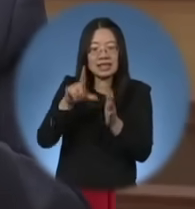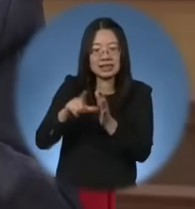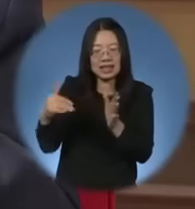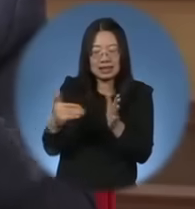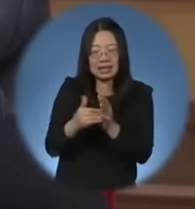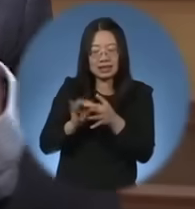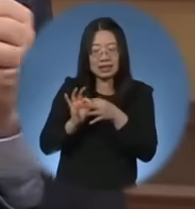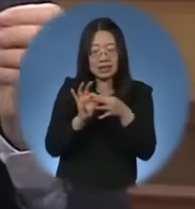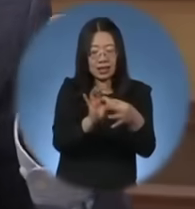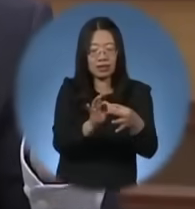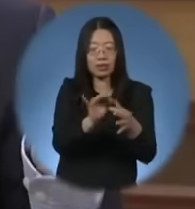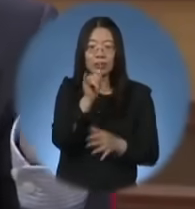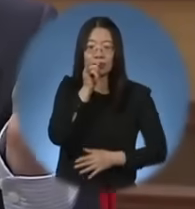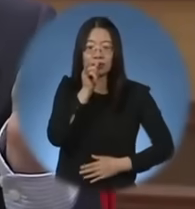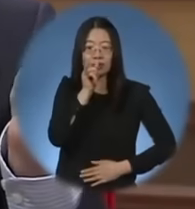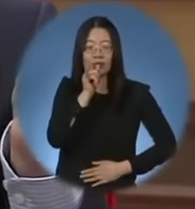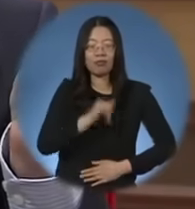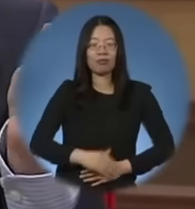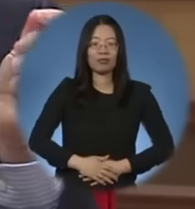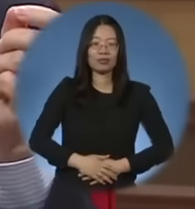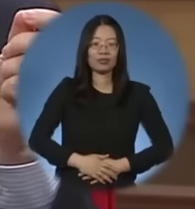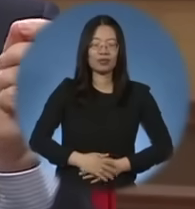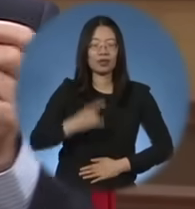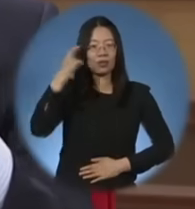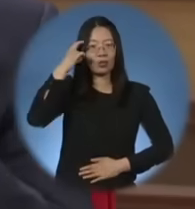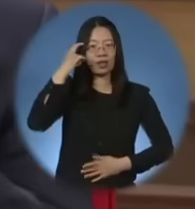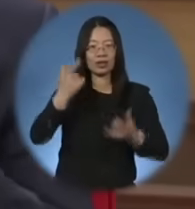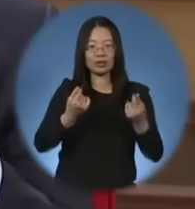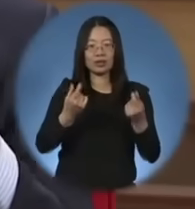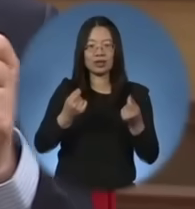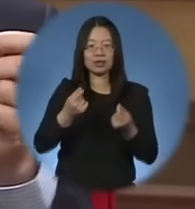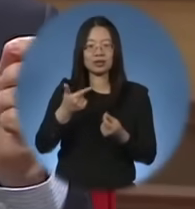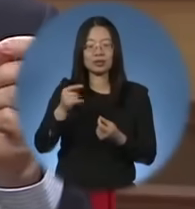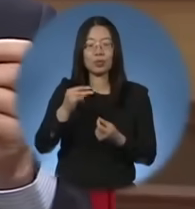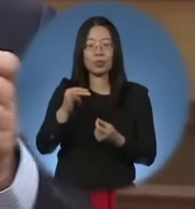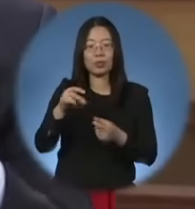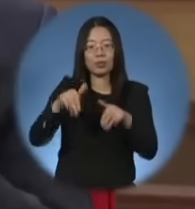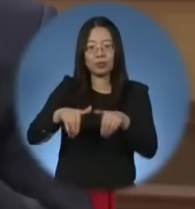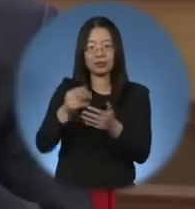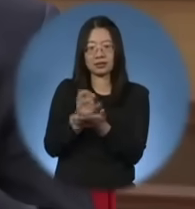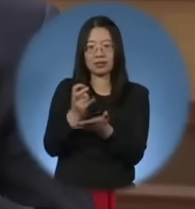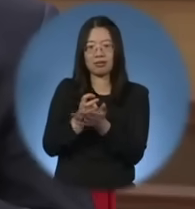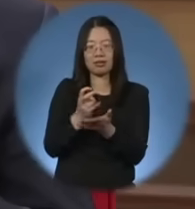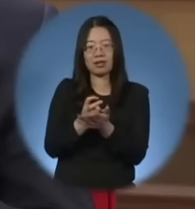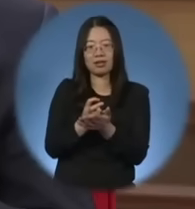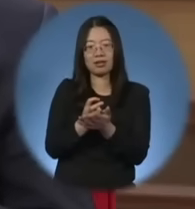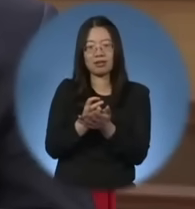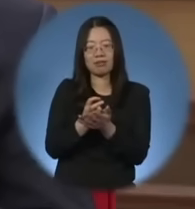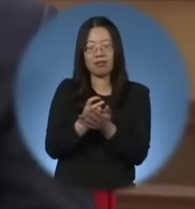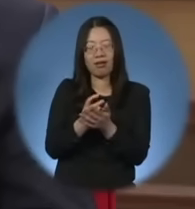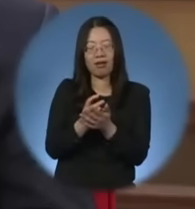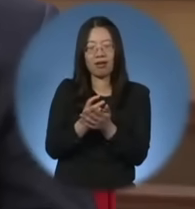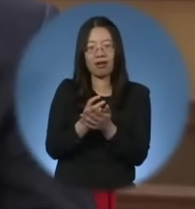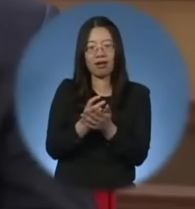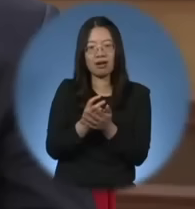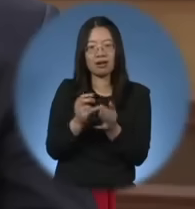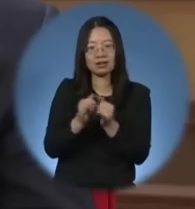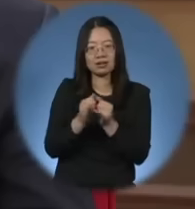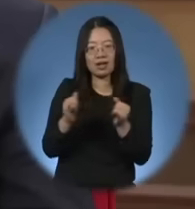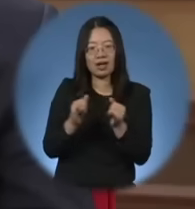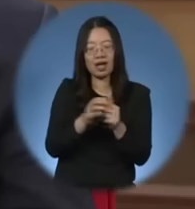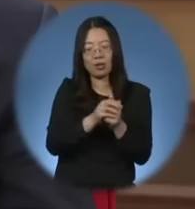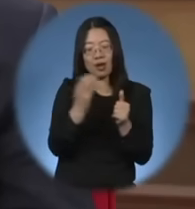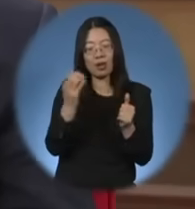시대까지는 유지한 거요네네 왜 똑같은 노비 체도 왜 그 하층